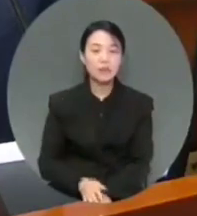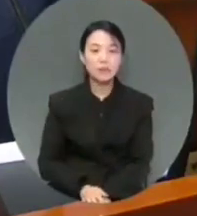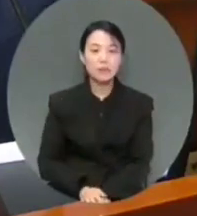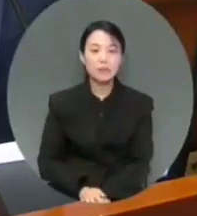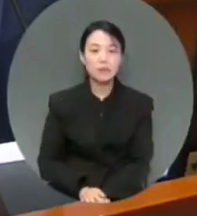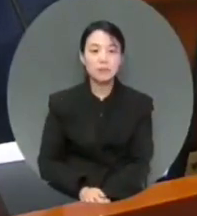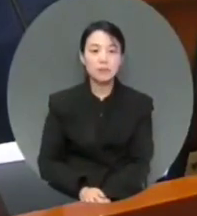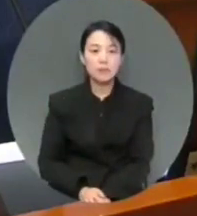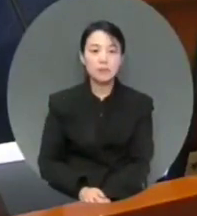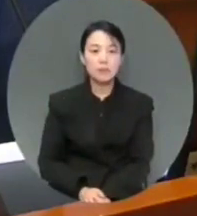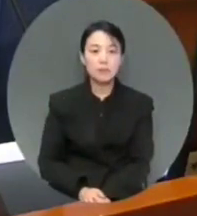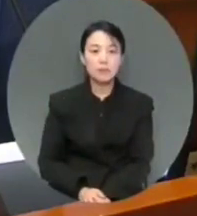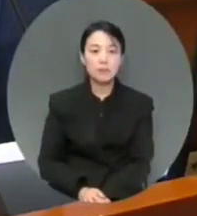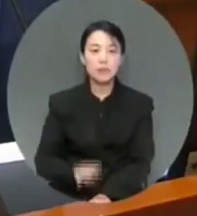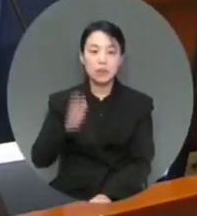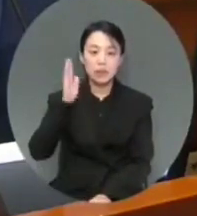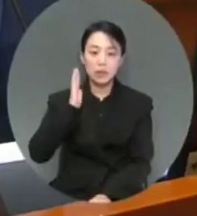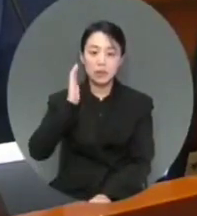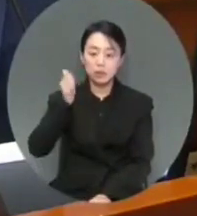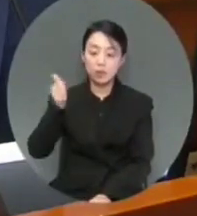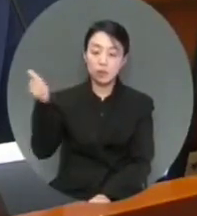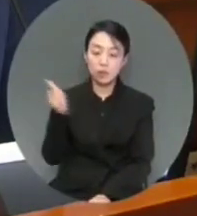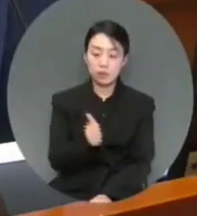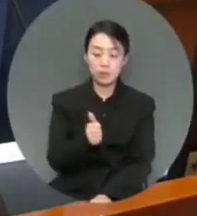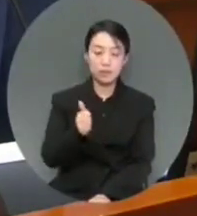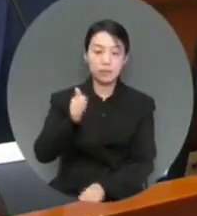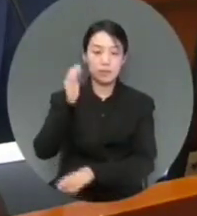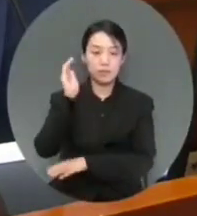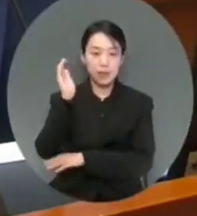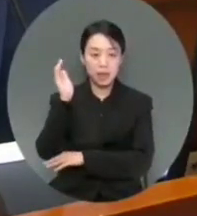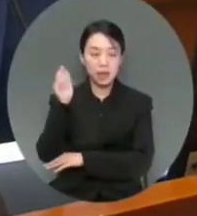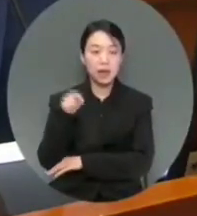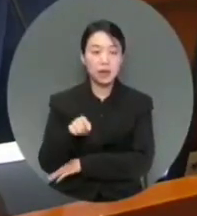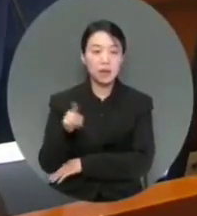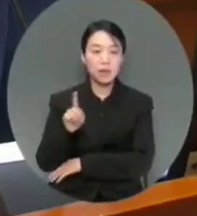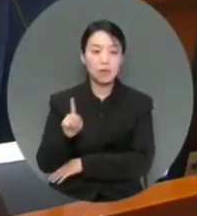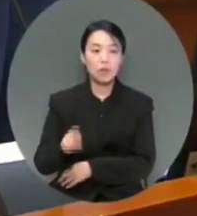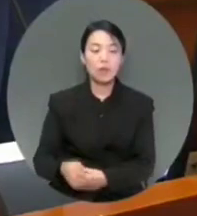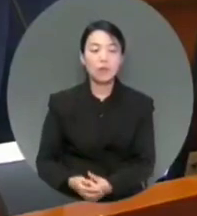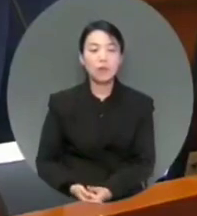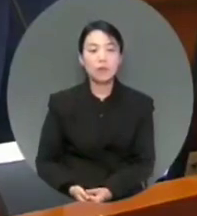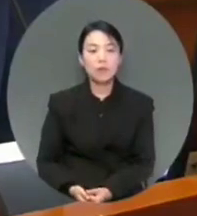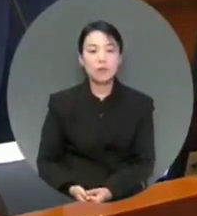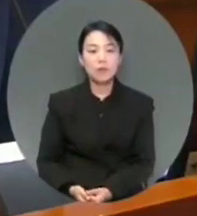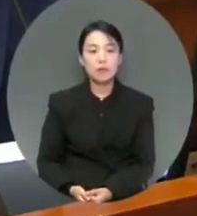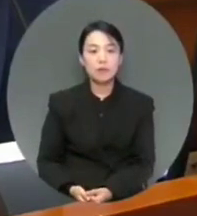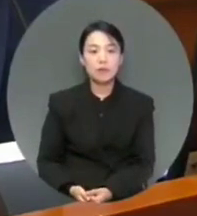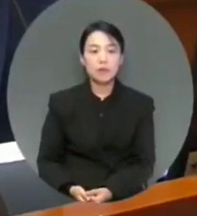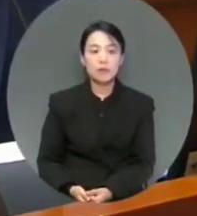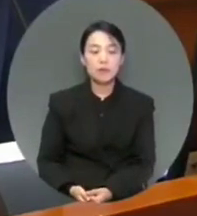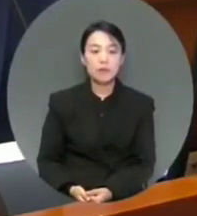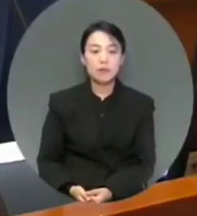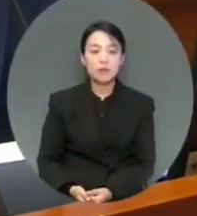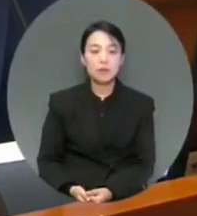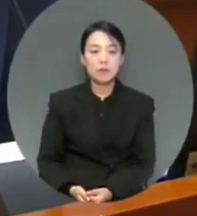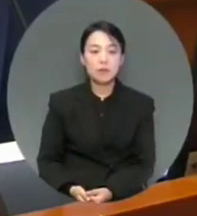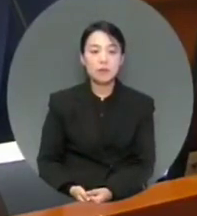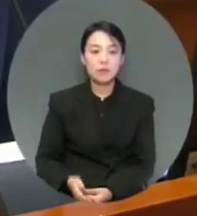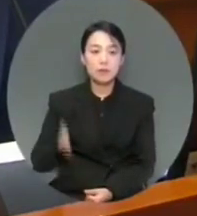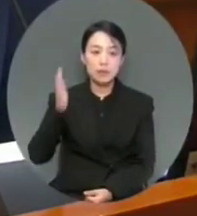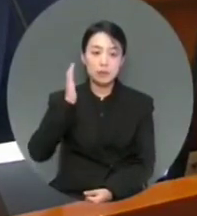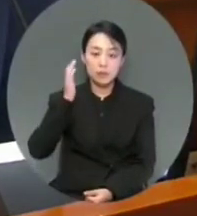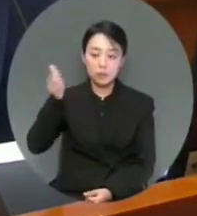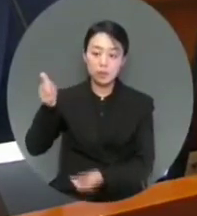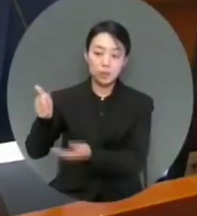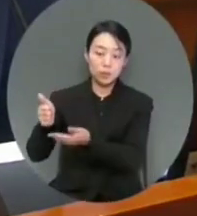기념 행사를 하는데, 이제 대통령이 오셔가지고, 사실 한간에는 그런 얘기가 있었습니다. 대통령이 그 대덕,